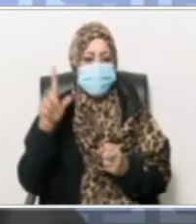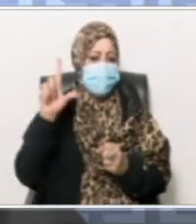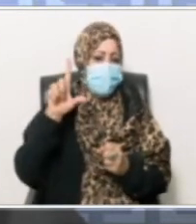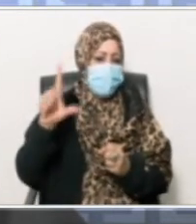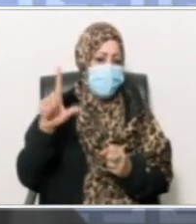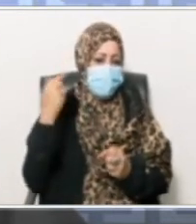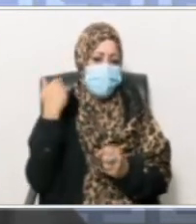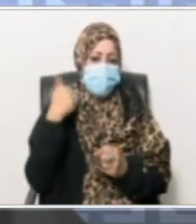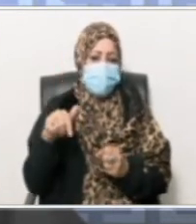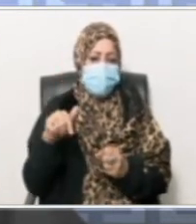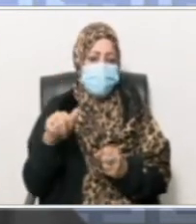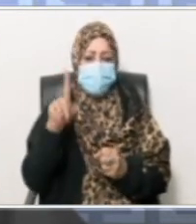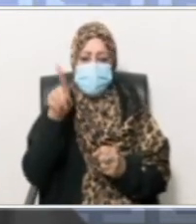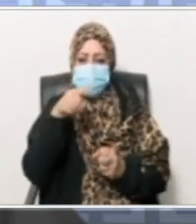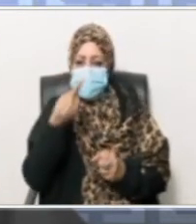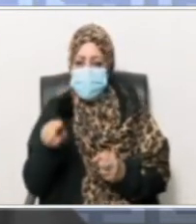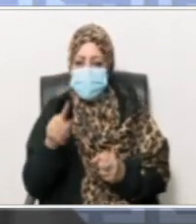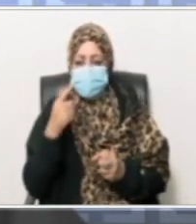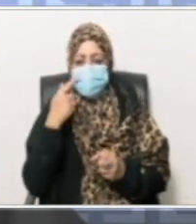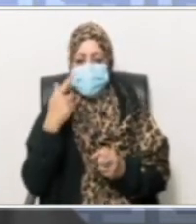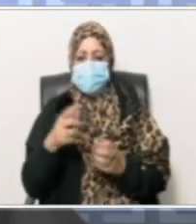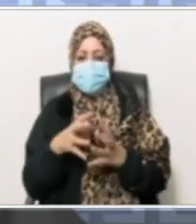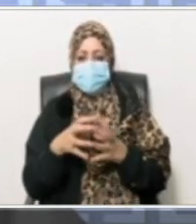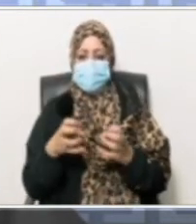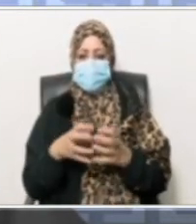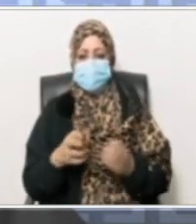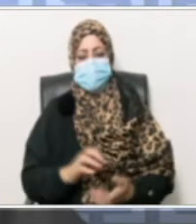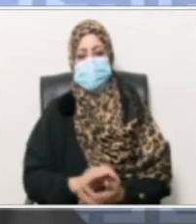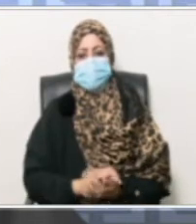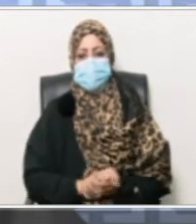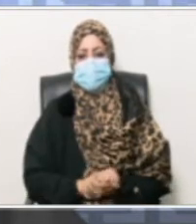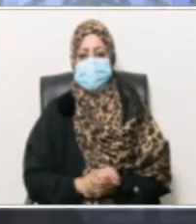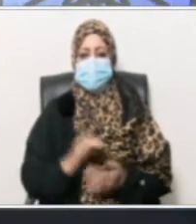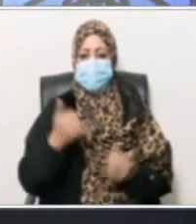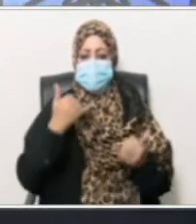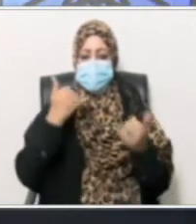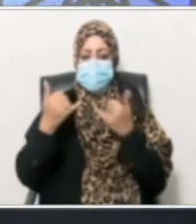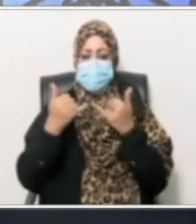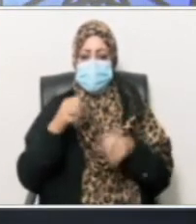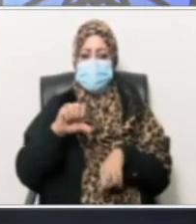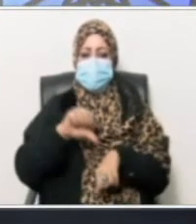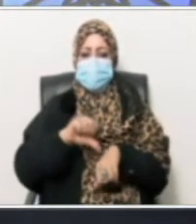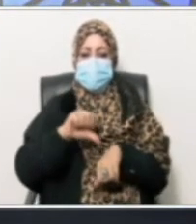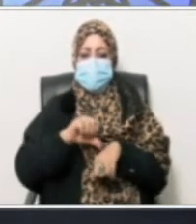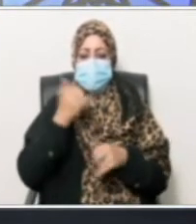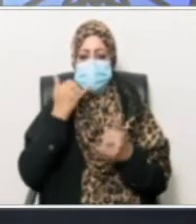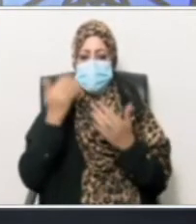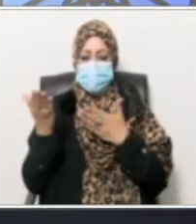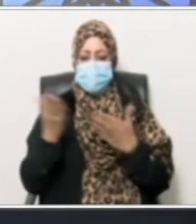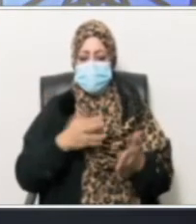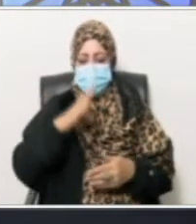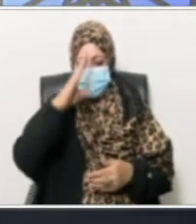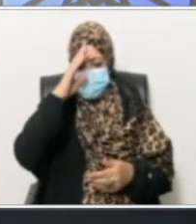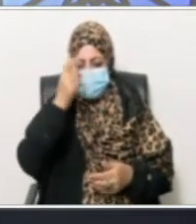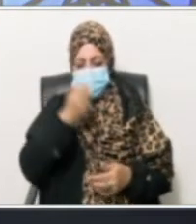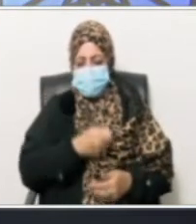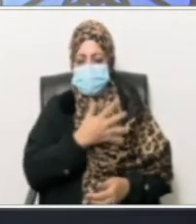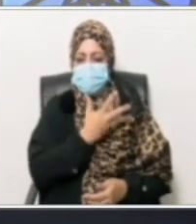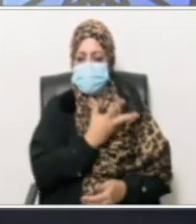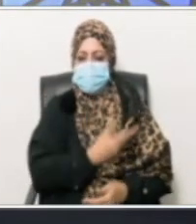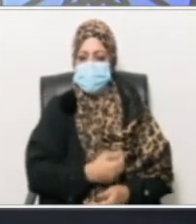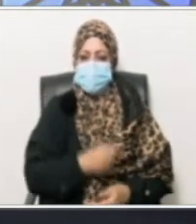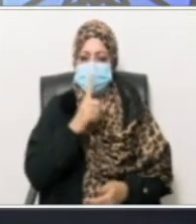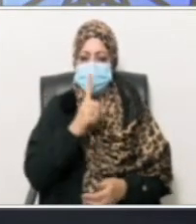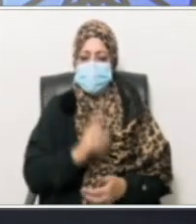نعم، تفضل أخ محمد من طرابلس. أهلا، السلام عليكم. وعليكم السلام ورحمة الله. خير شيخ عبد الفتاح، ترى ربي يعطيك.